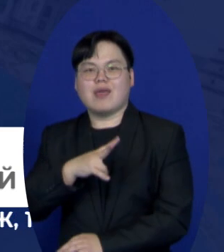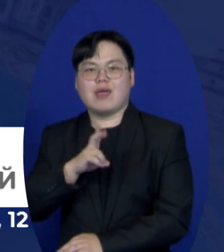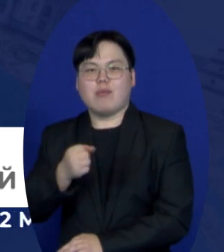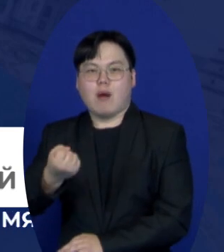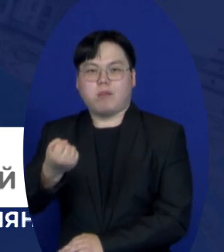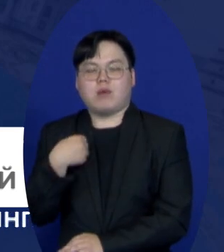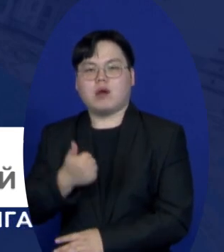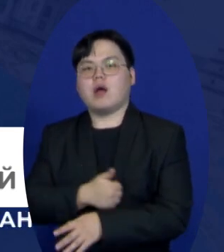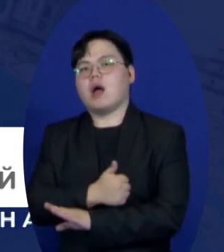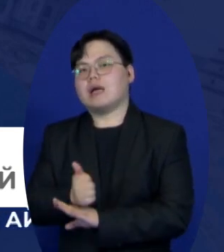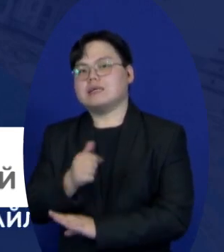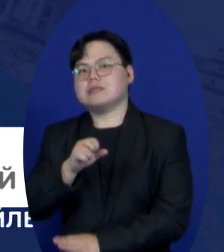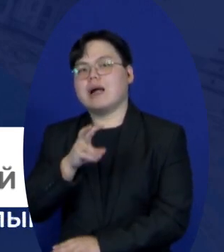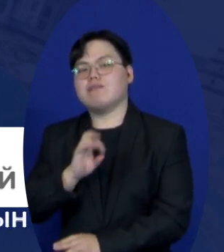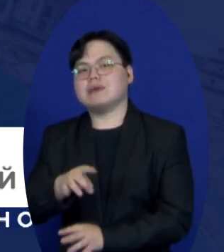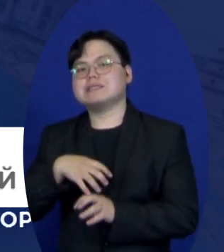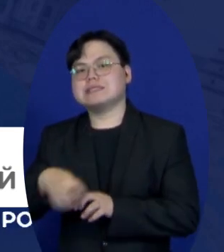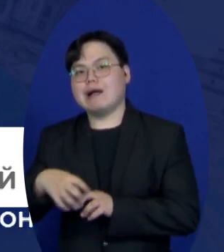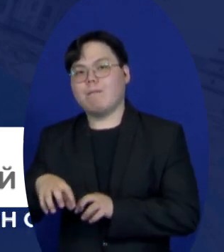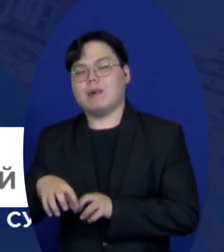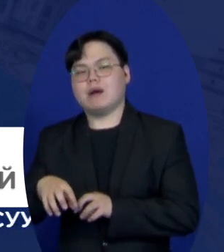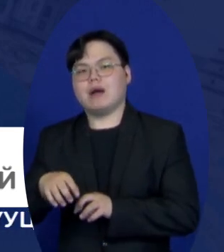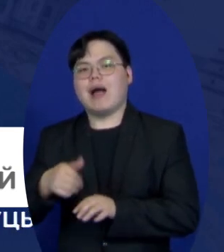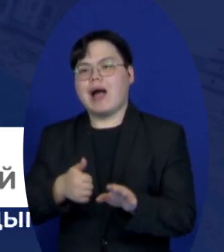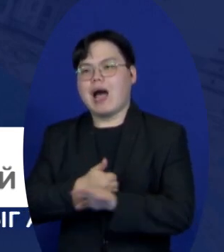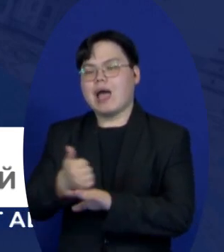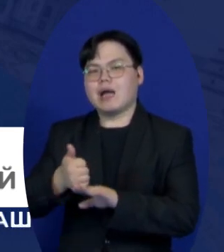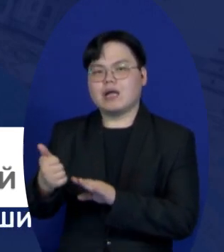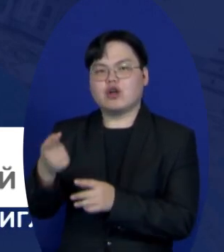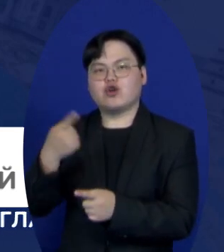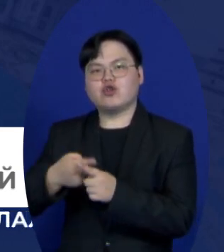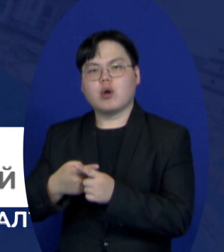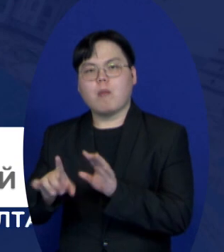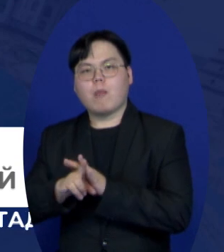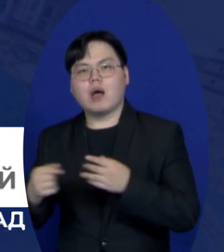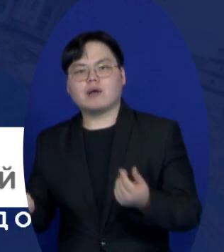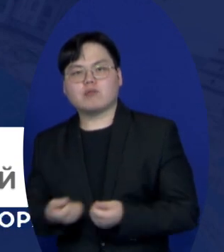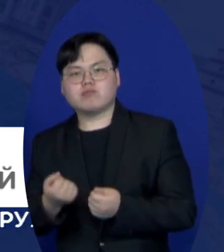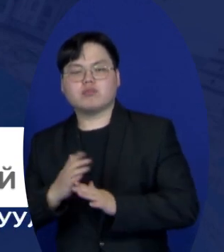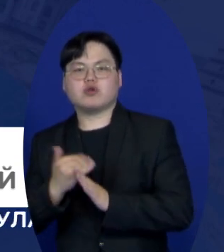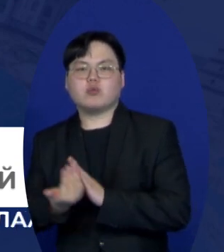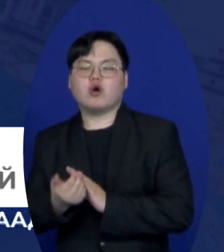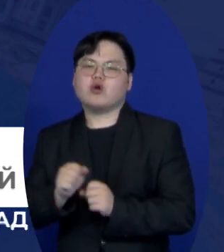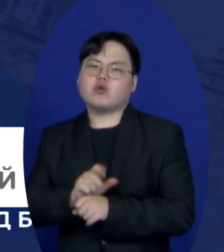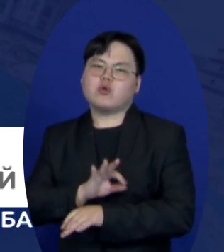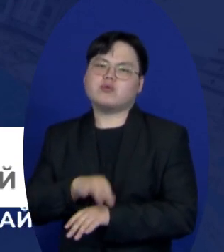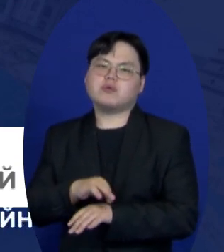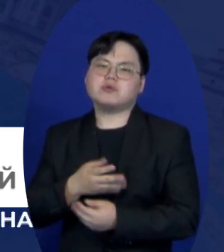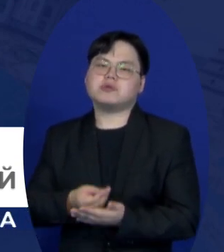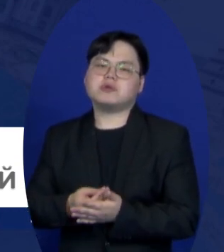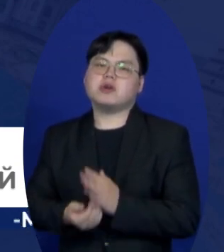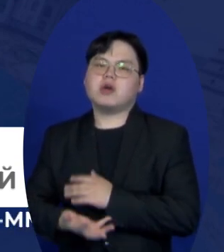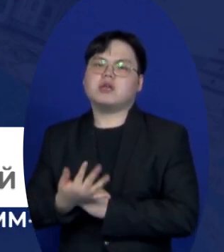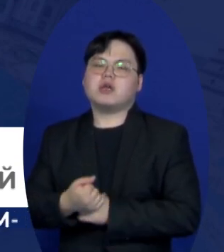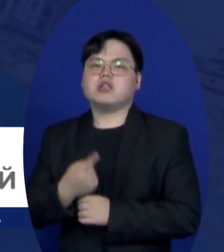аялал жуулчлалын салбарт за зөвхөн аялал жуулчлалын бүс нутгаар нутагладаг малчин үрх бол яг сар тахлын өмнө дунджаар 5 сая төгрөгийн орлого